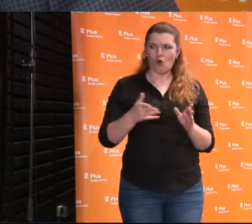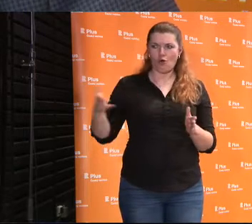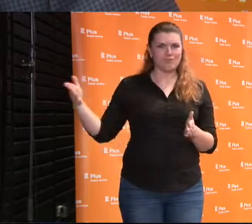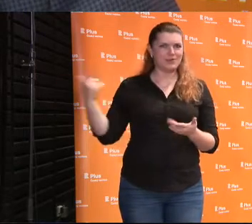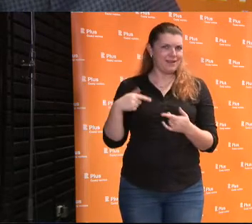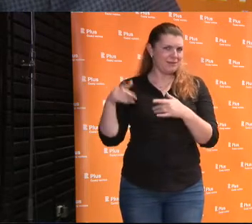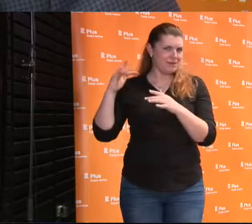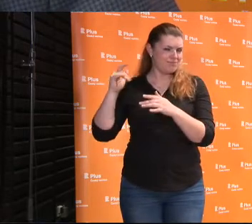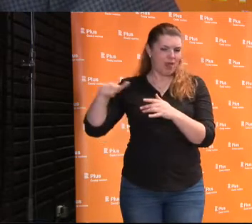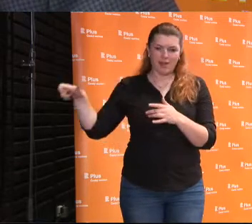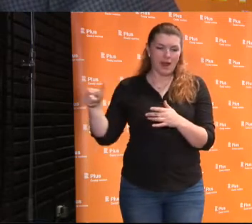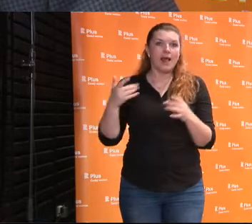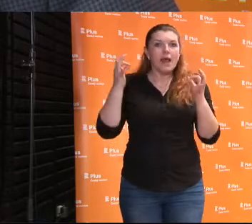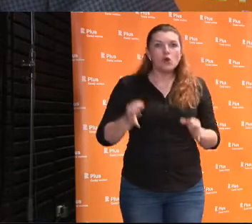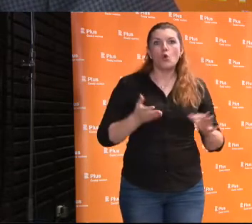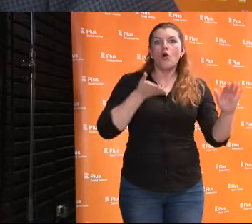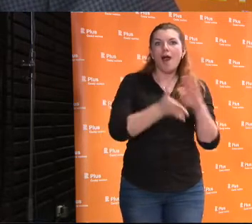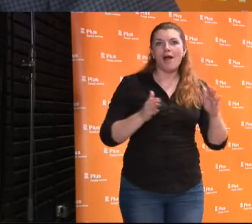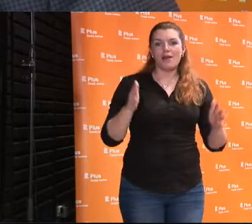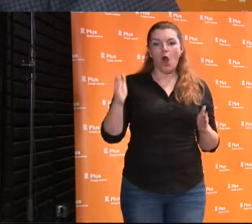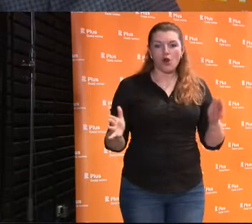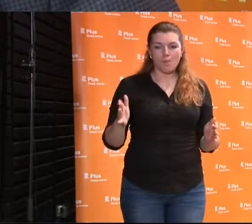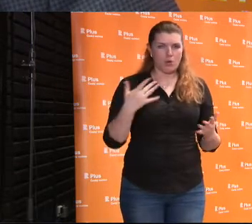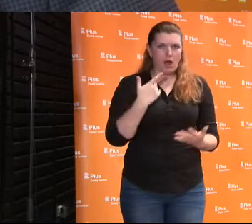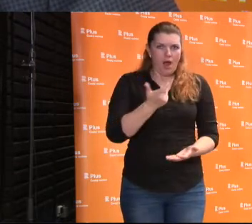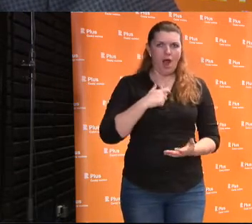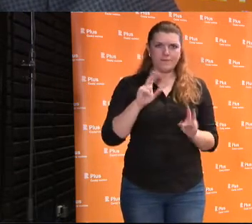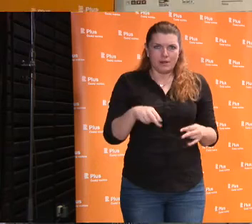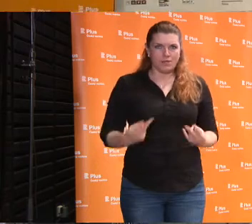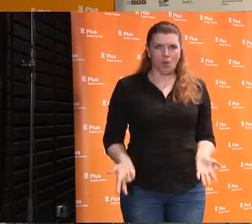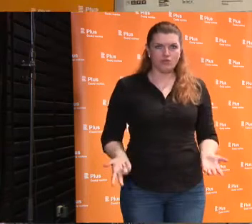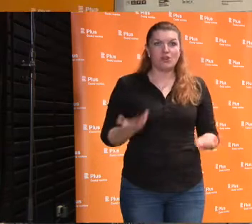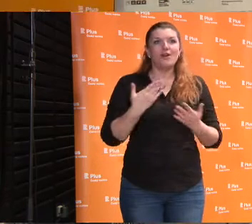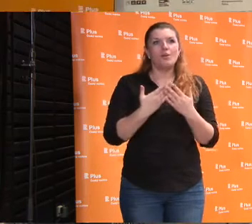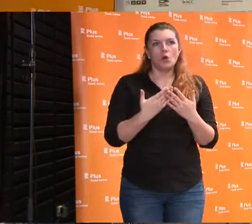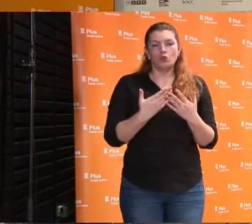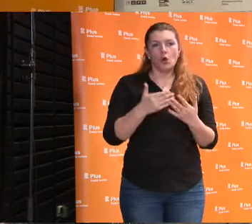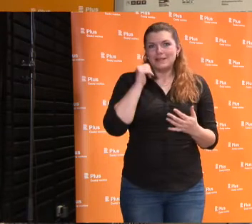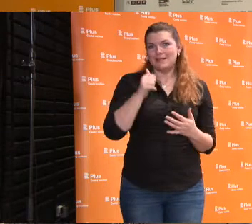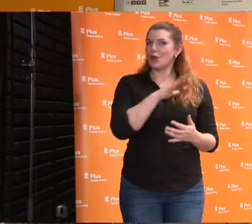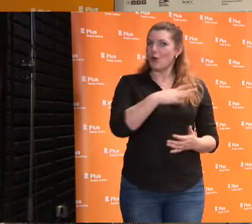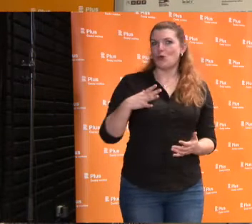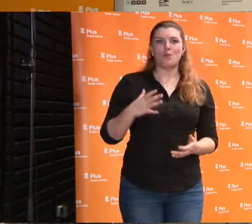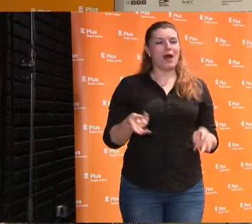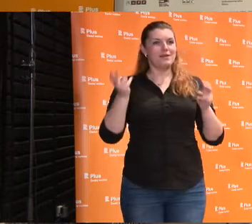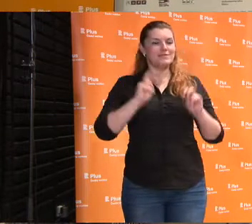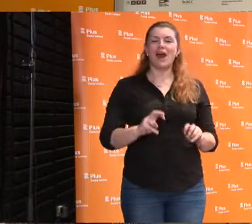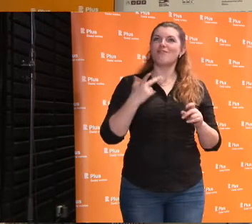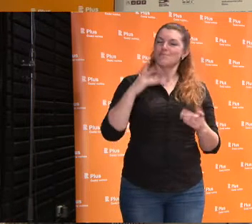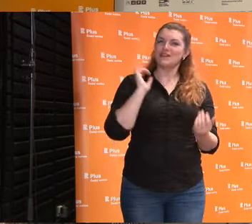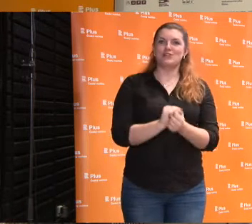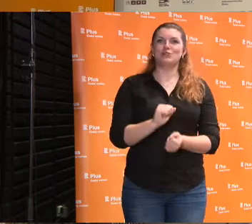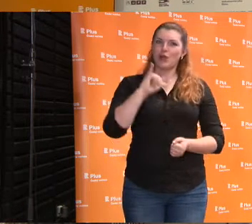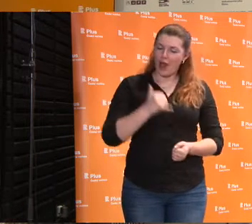nejsou jednoduše nahraditelné. Takže rozhodně ne a rozhodně zítra se budu pořád budit jako s velkou mírou jistoty, že